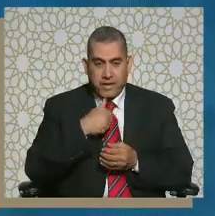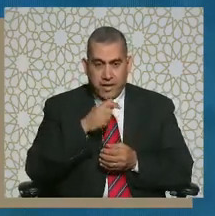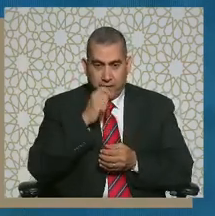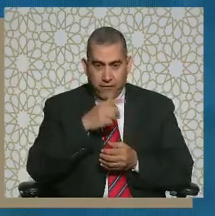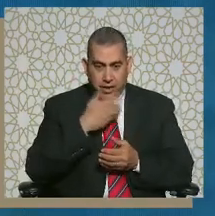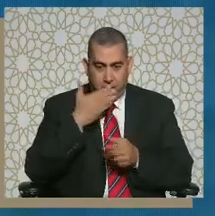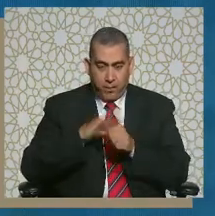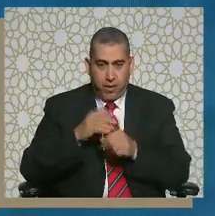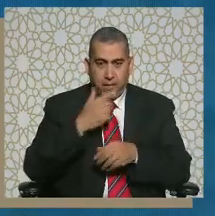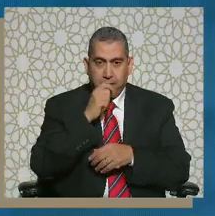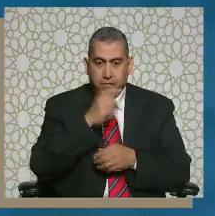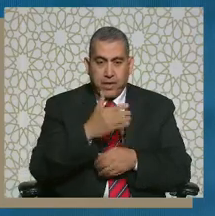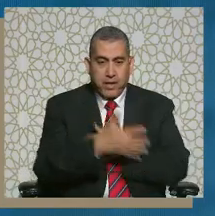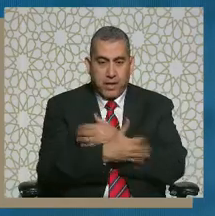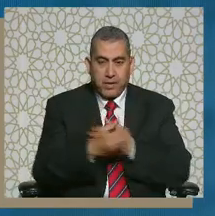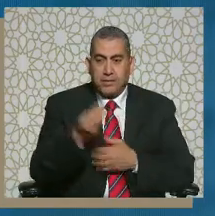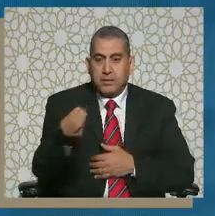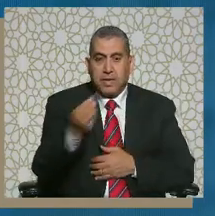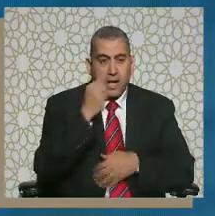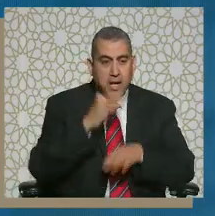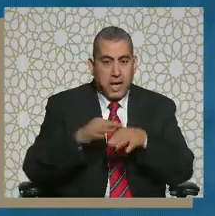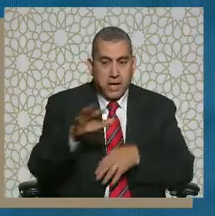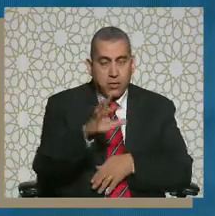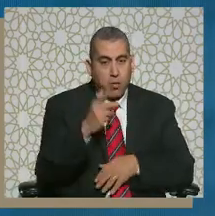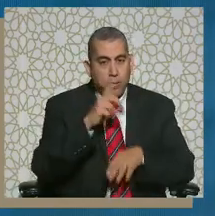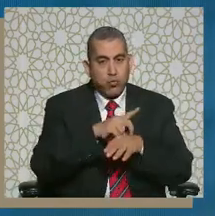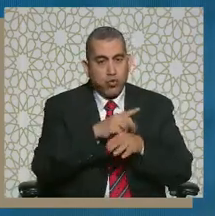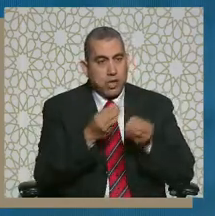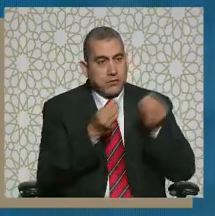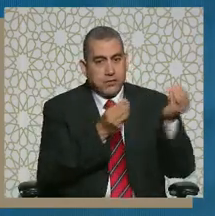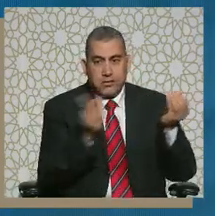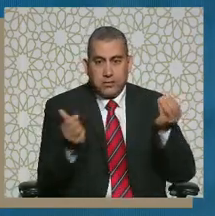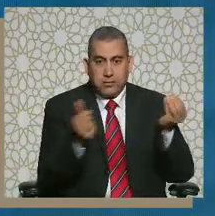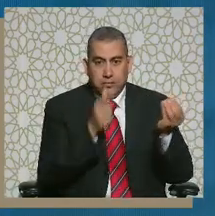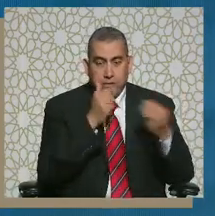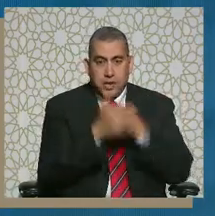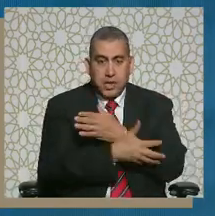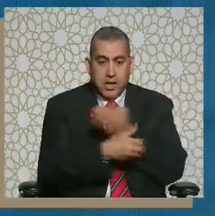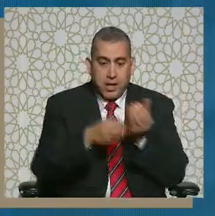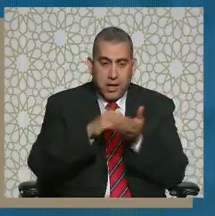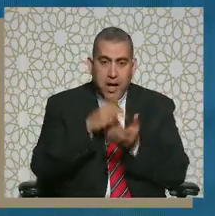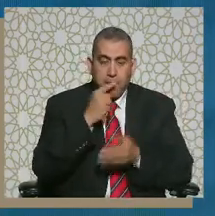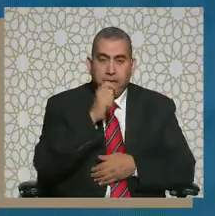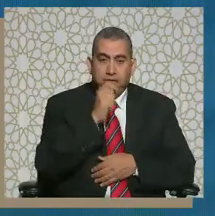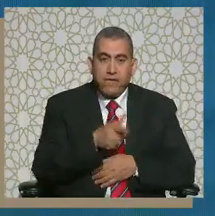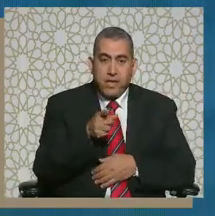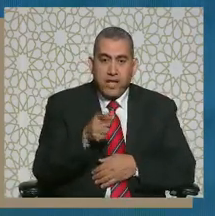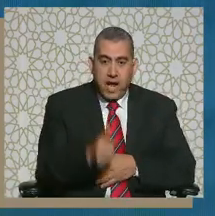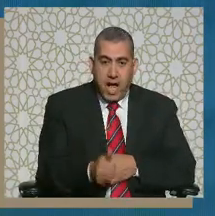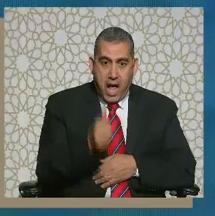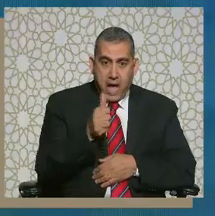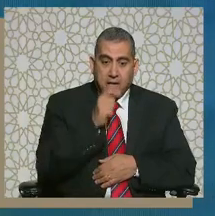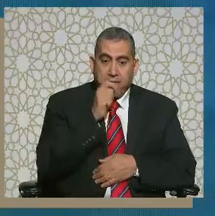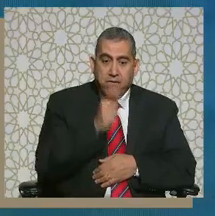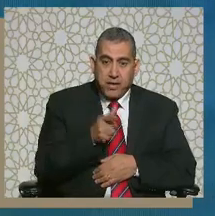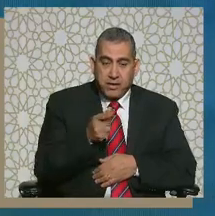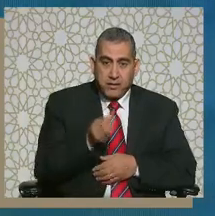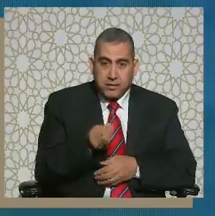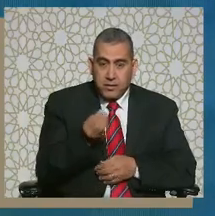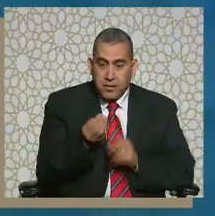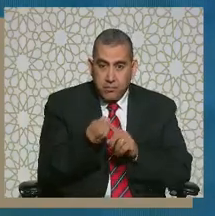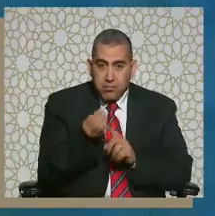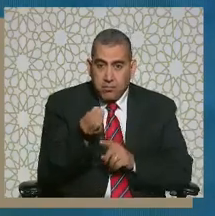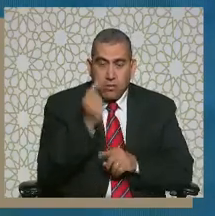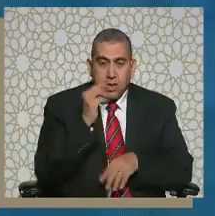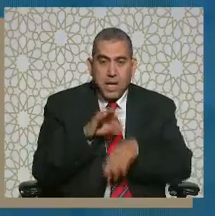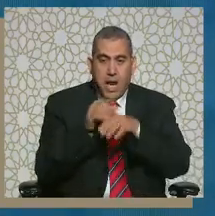اديها للناس ولا اديها لمستشفيات في زكاه الفطر الافضليه هنا بتكون ان انا اعطي